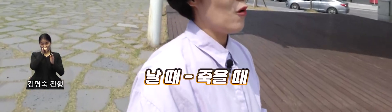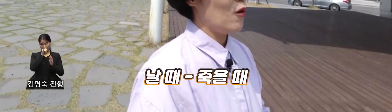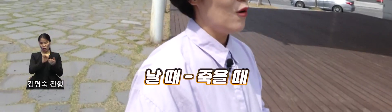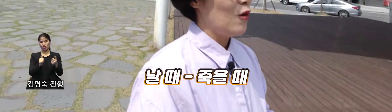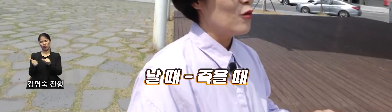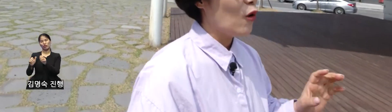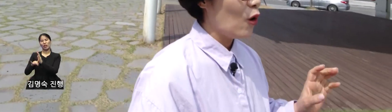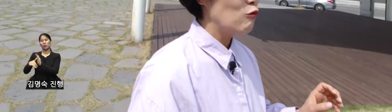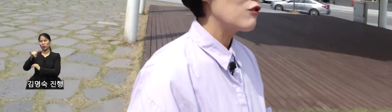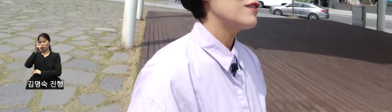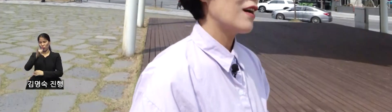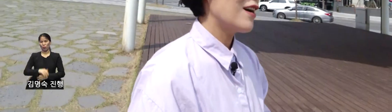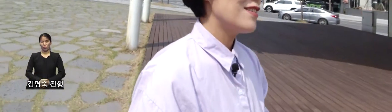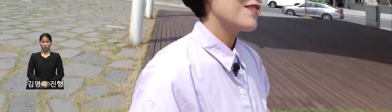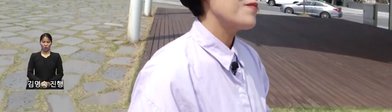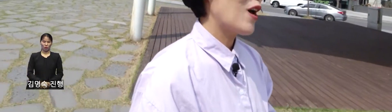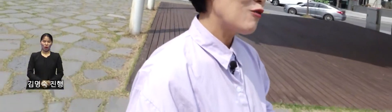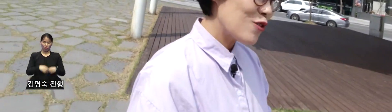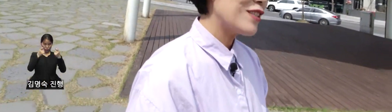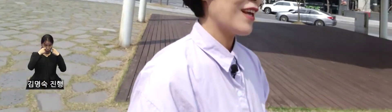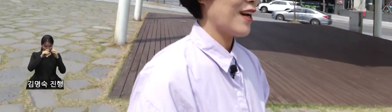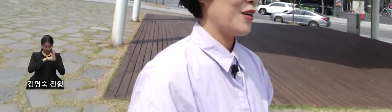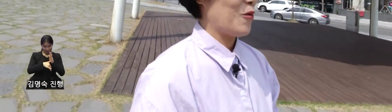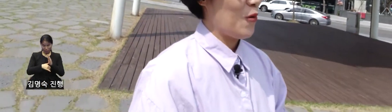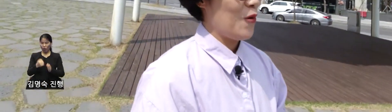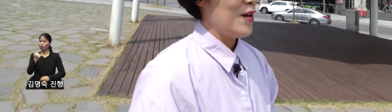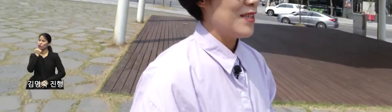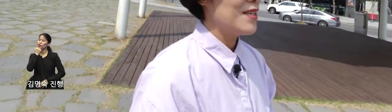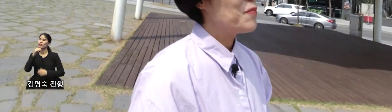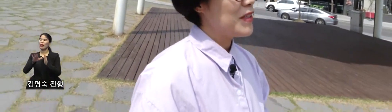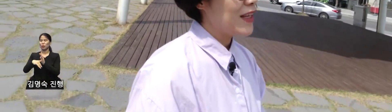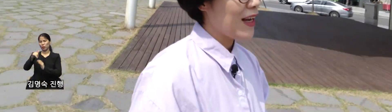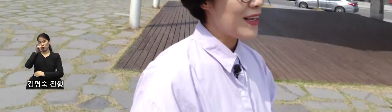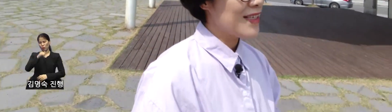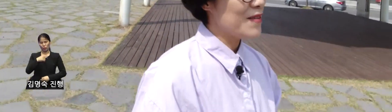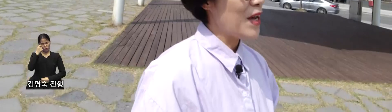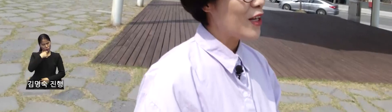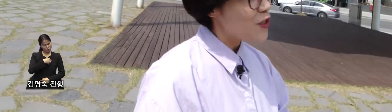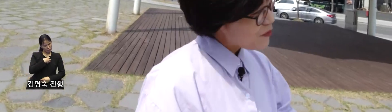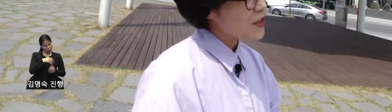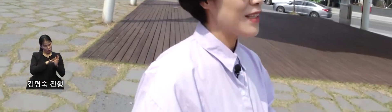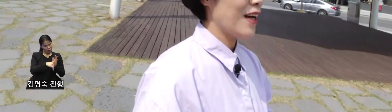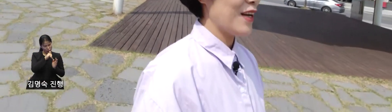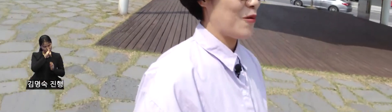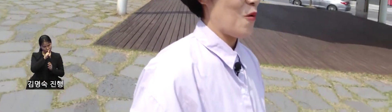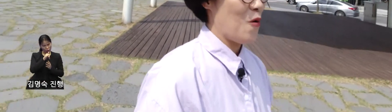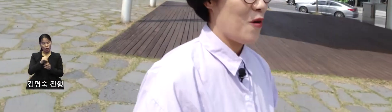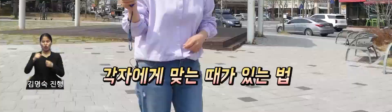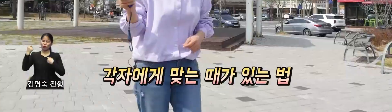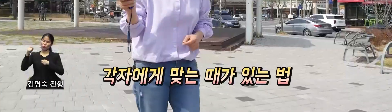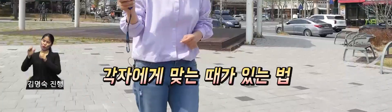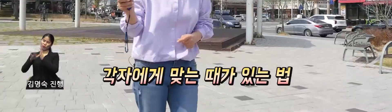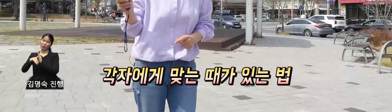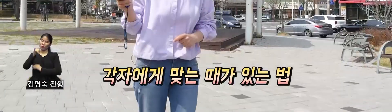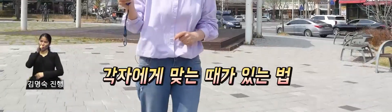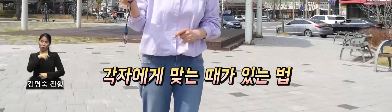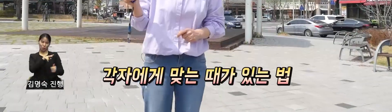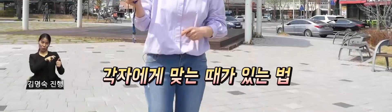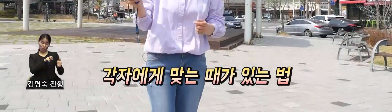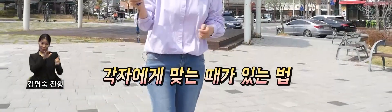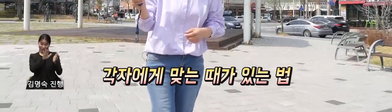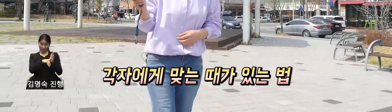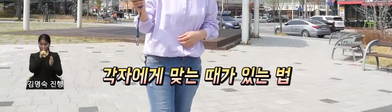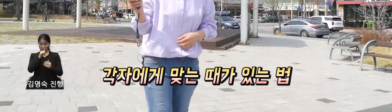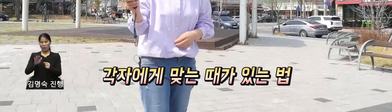때가 있고, 또 울을 때가 있으면 웃을 때가 있고, 슬플 때가 있으면 춤출 때가 있고, 미워할 때가